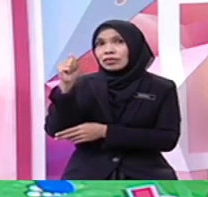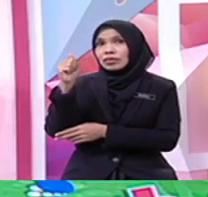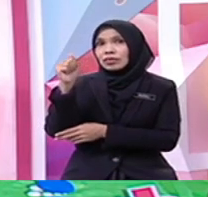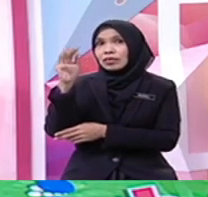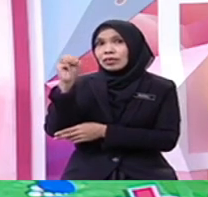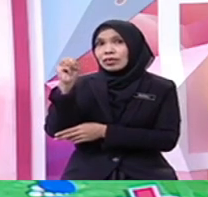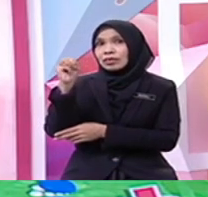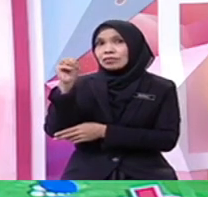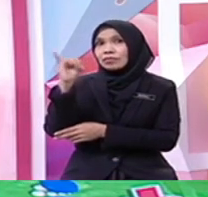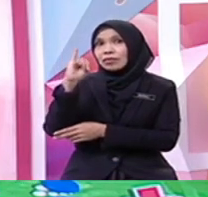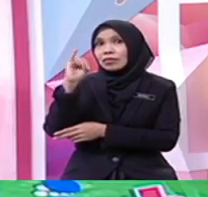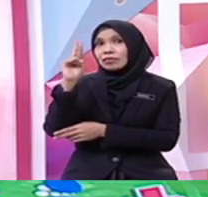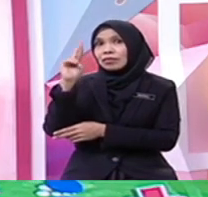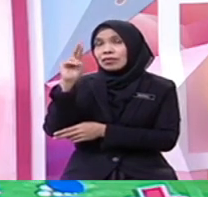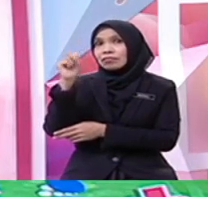suwir2